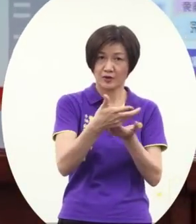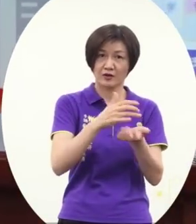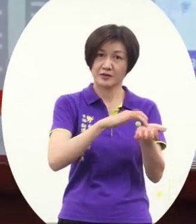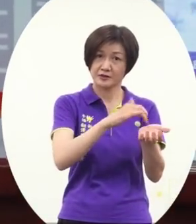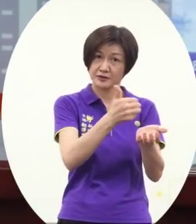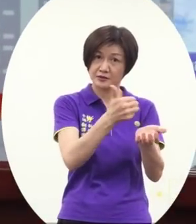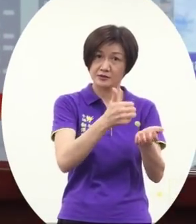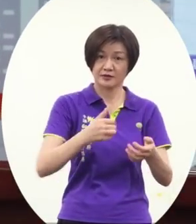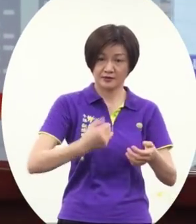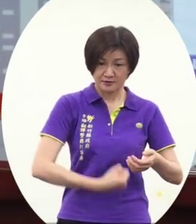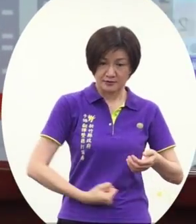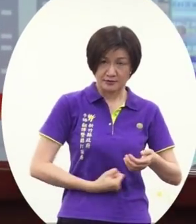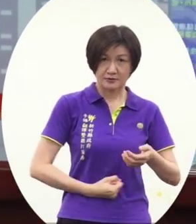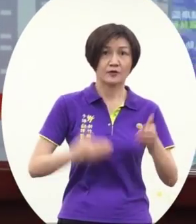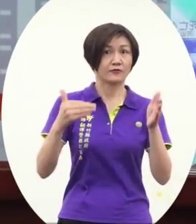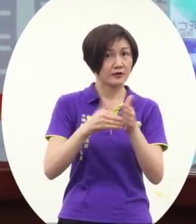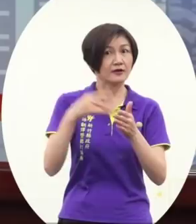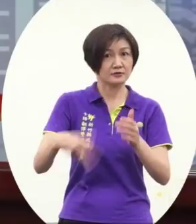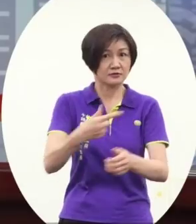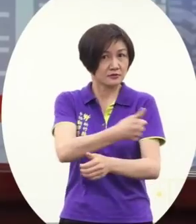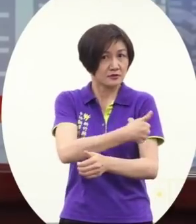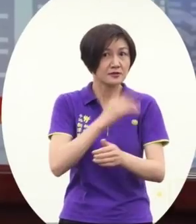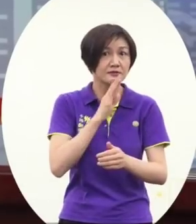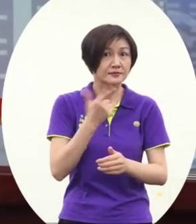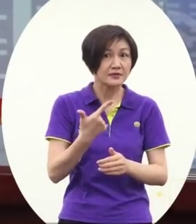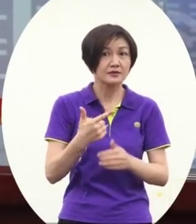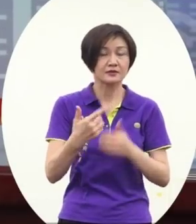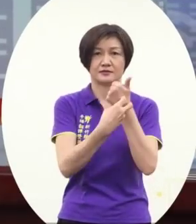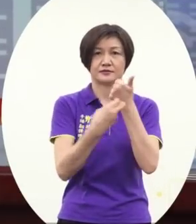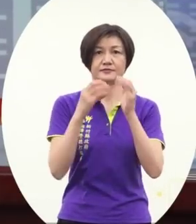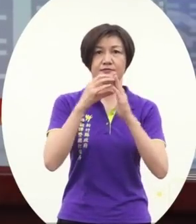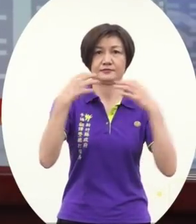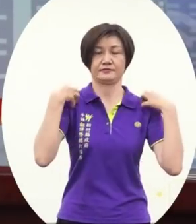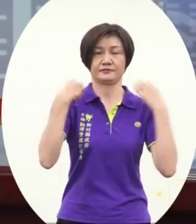先照超音波后再施打疫苗？请卫生局回答。